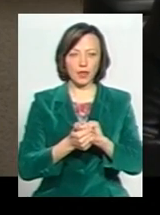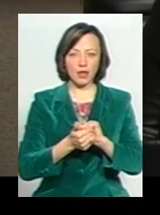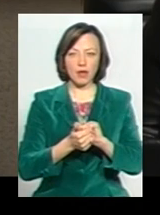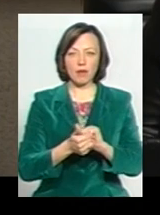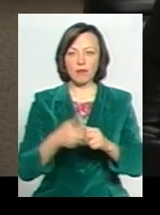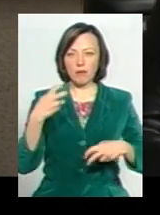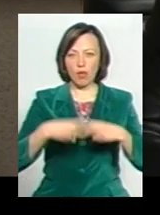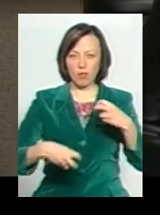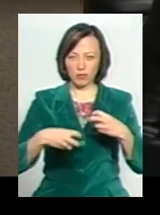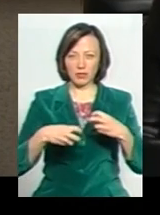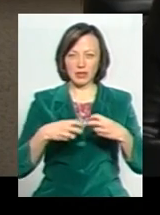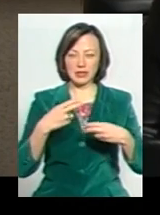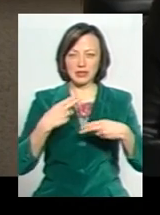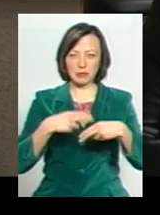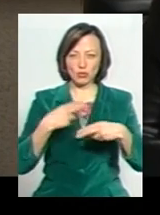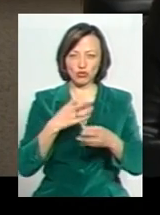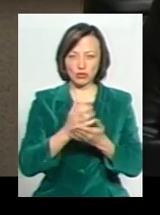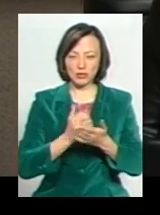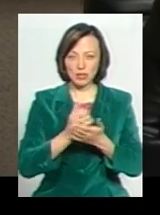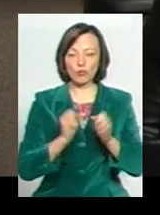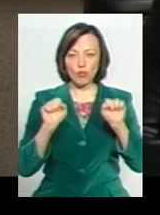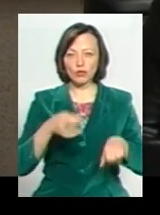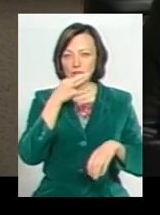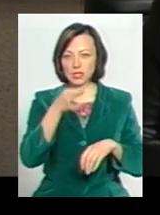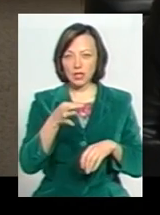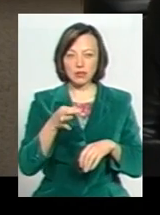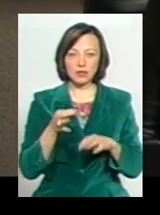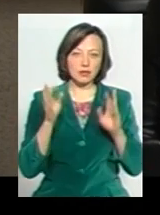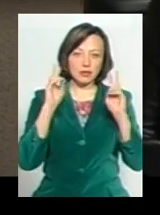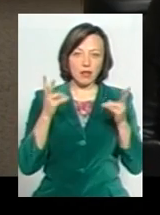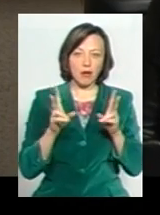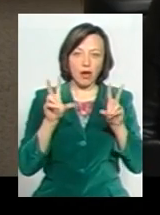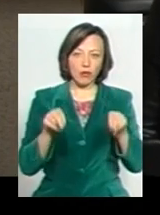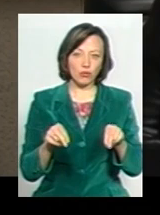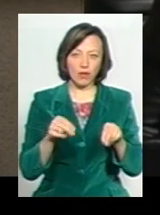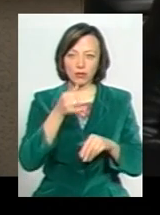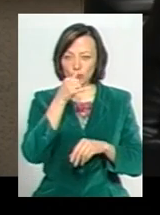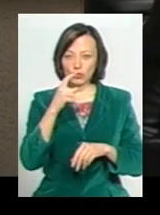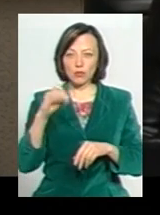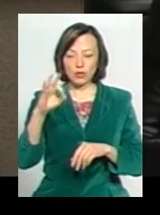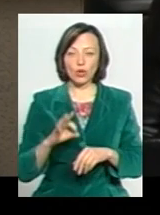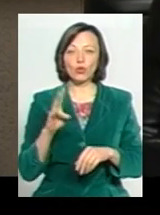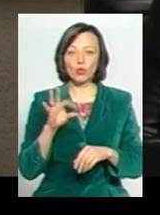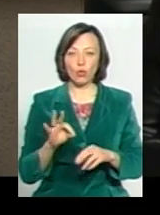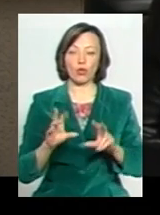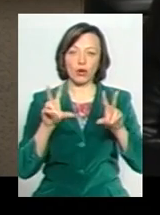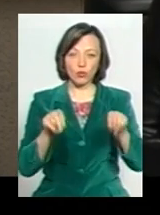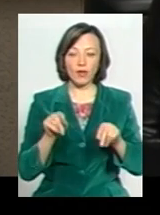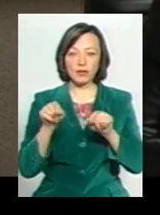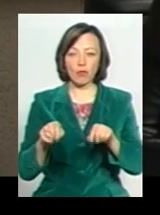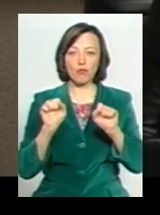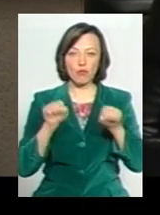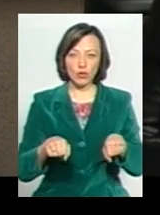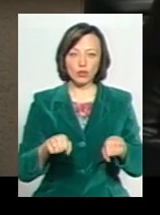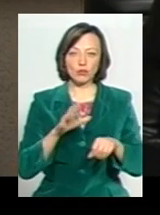непридатних вузлів. І ми можемо сказати, звісно, тільки Господь може щось гарантувати, але можемо гарантувати, що там